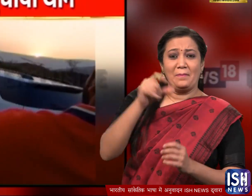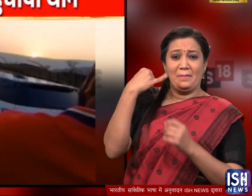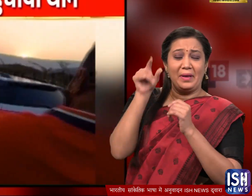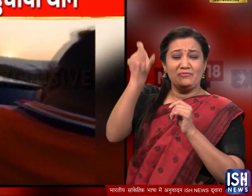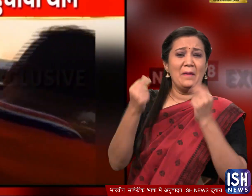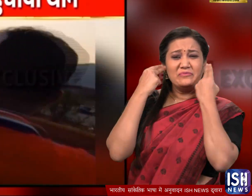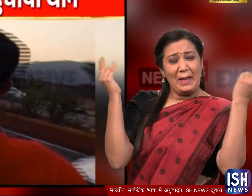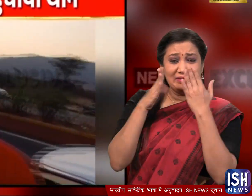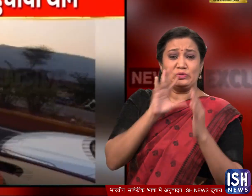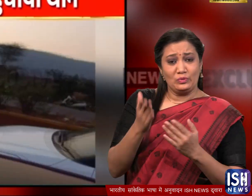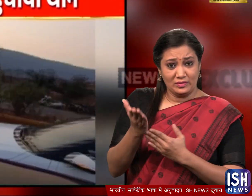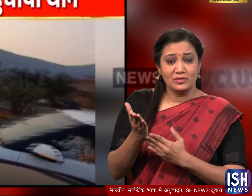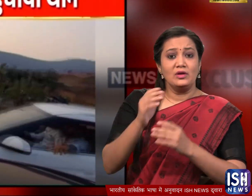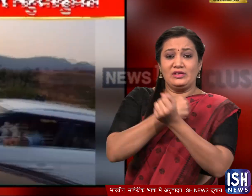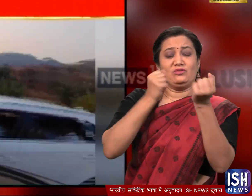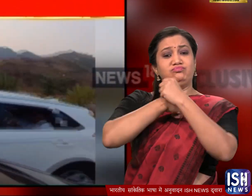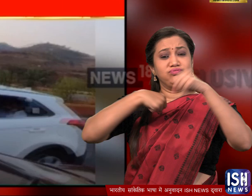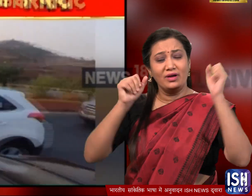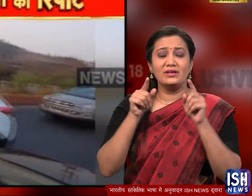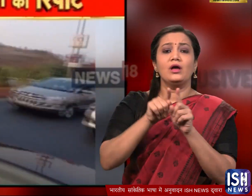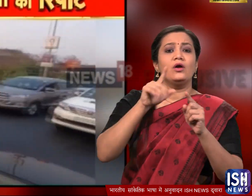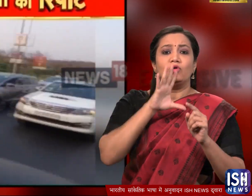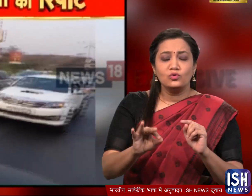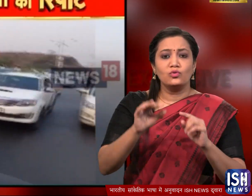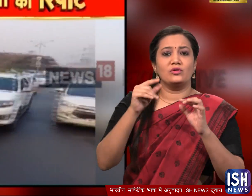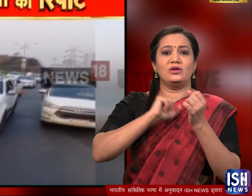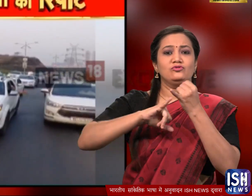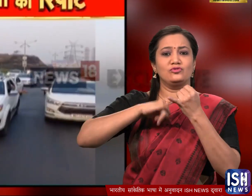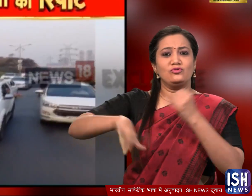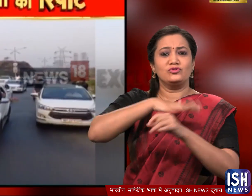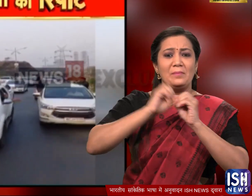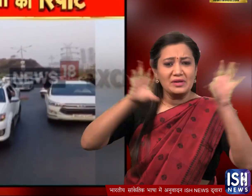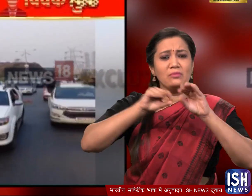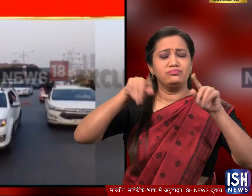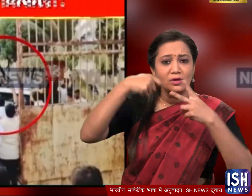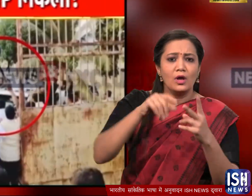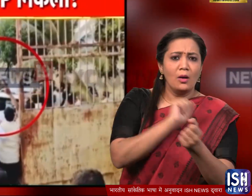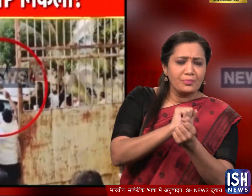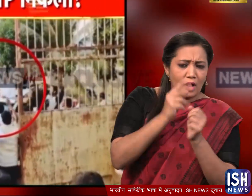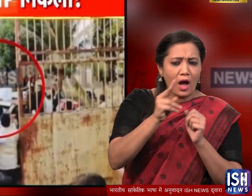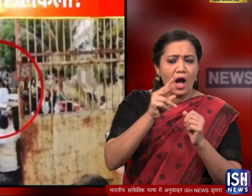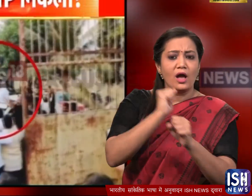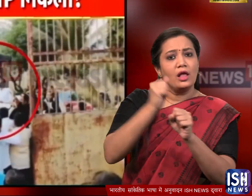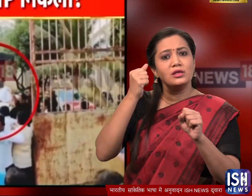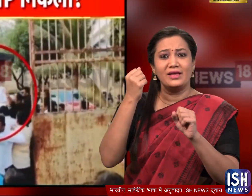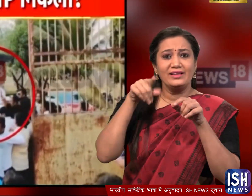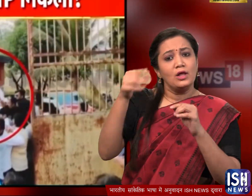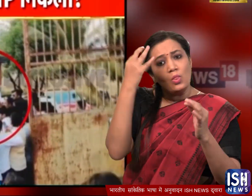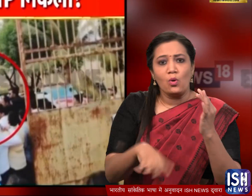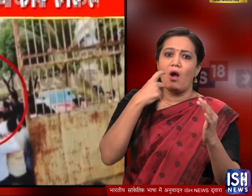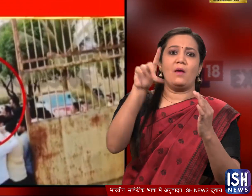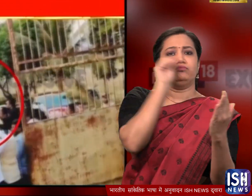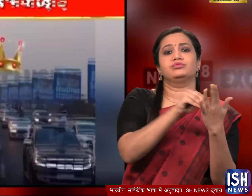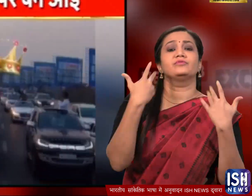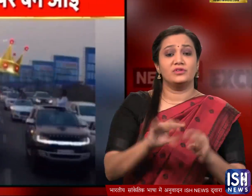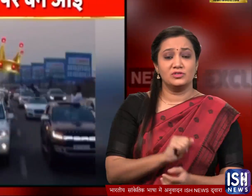गैंगस्टर के तौर पर मशहूर इस शख्स के जेल से रिहा होने पर निकला काफिला जब सोशल मीडिया पर छाने लगा तो पुलिस ने गजानन के खिलाफ नया केस